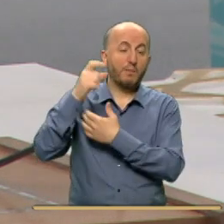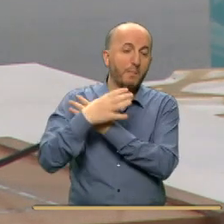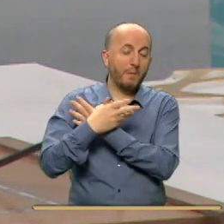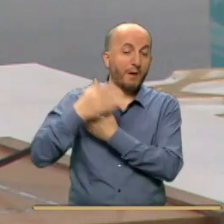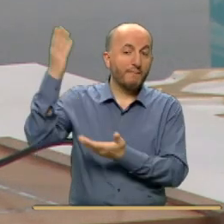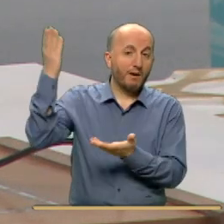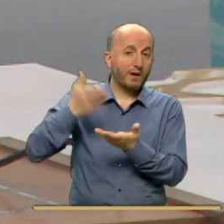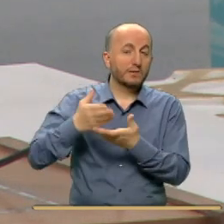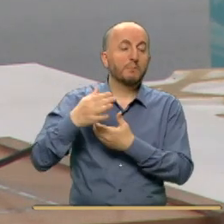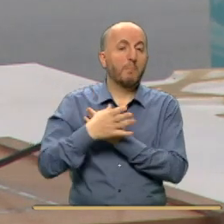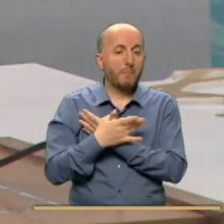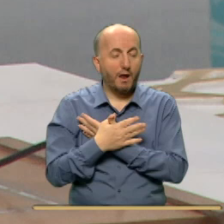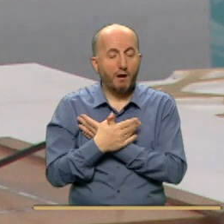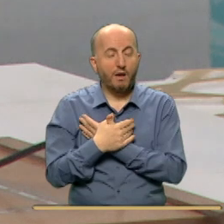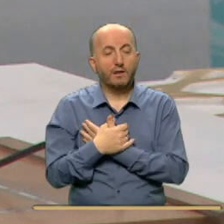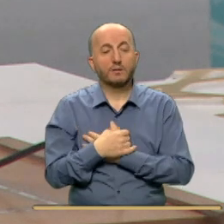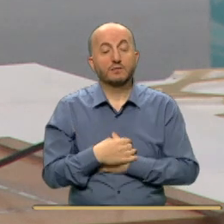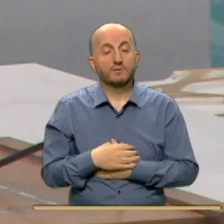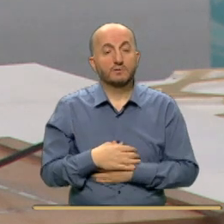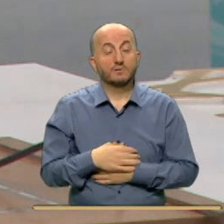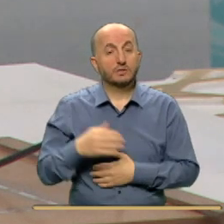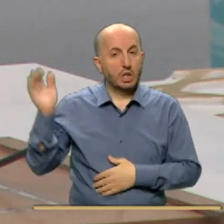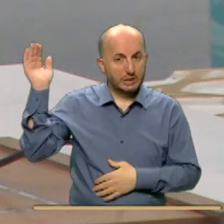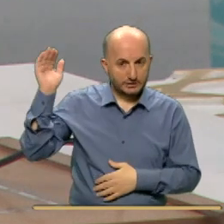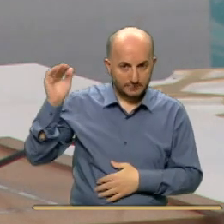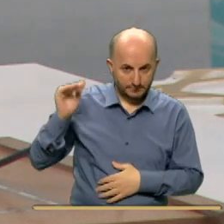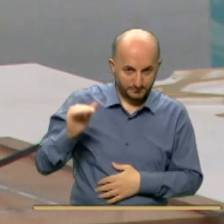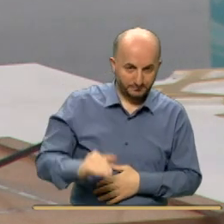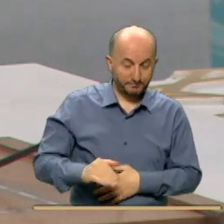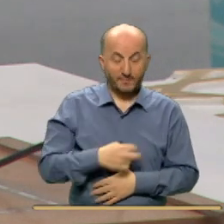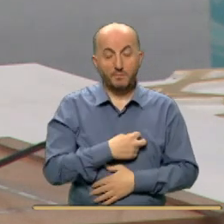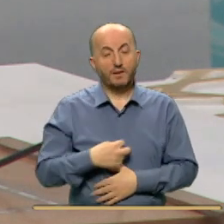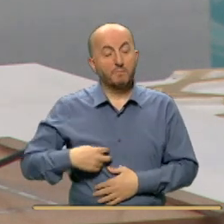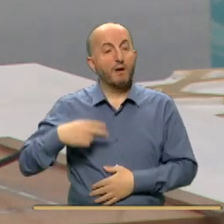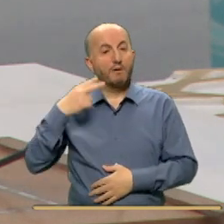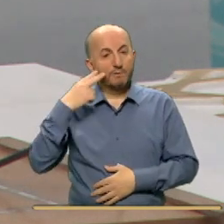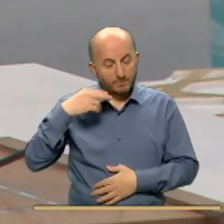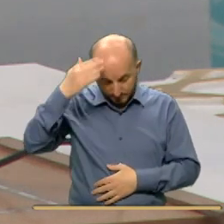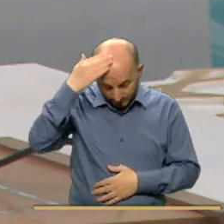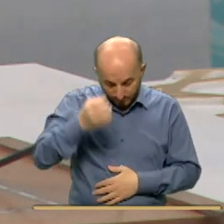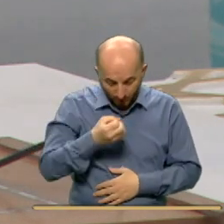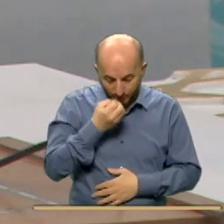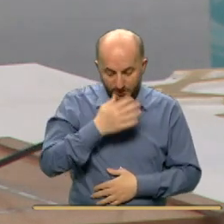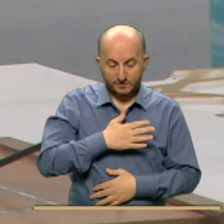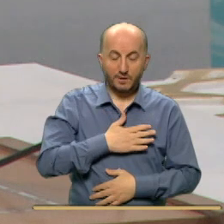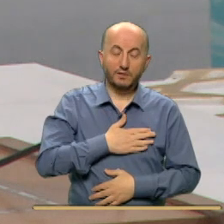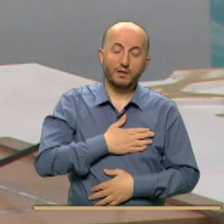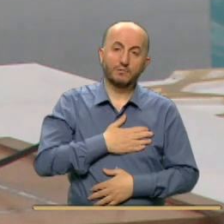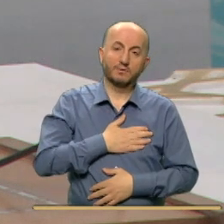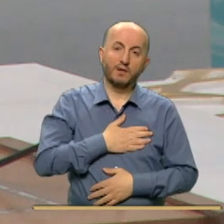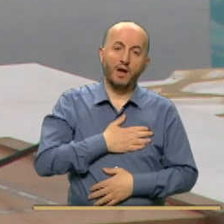vahiy meleği Cebrail aleyhisselam gelir, Peygamberimiz Hazreti Muhammed sallallahu aleyhi ve